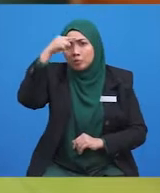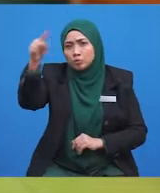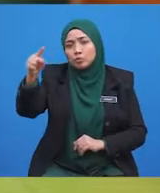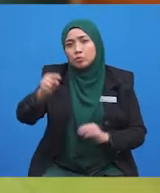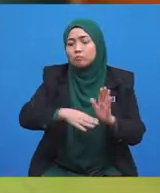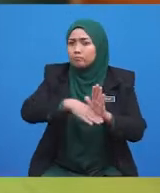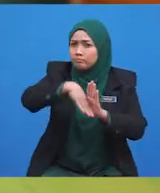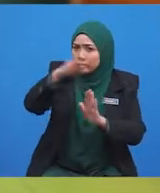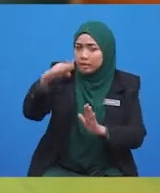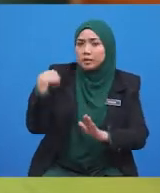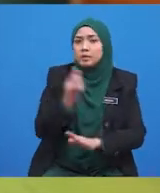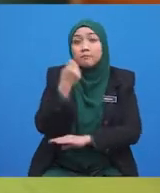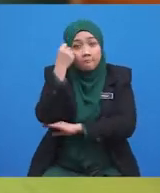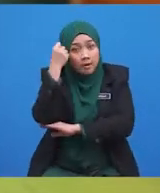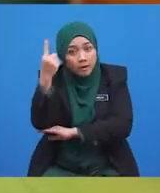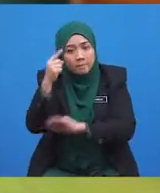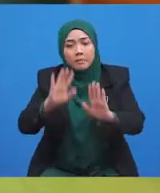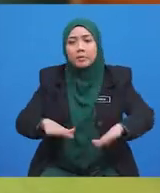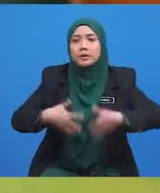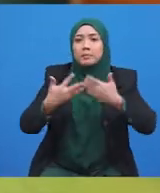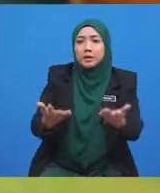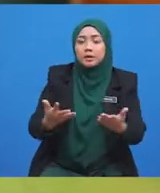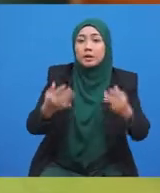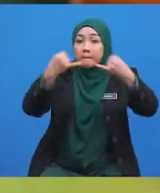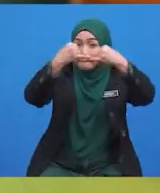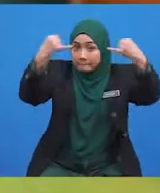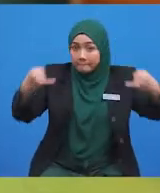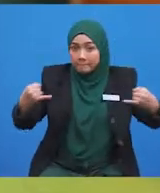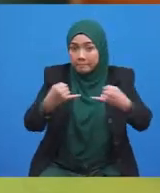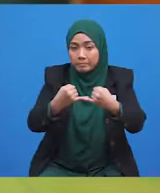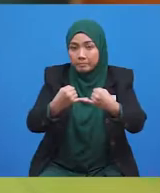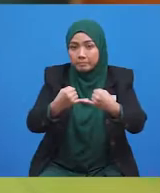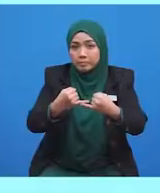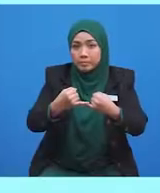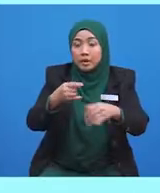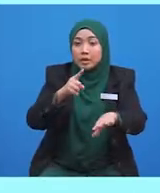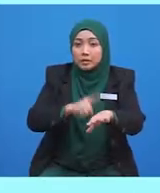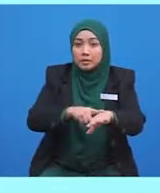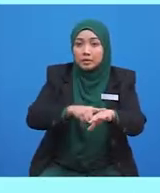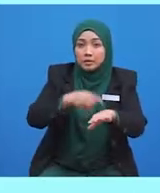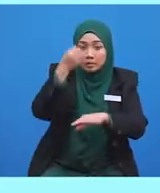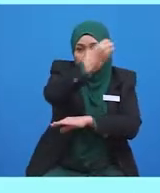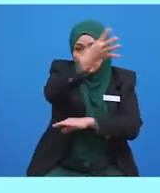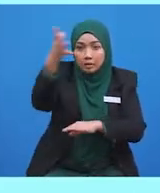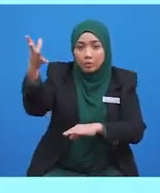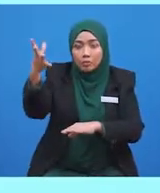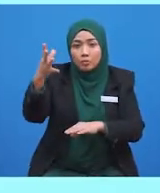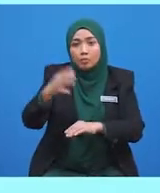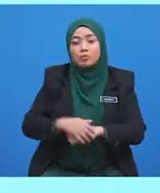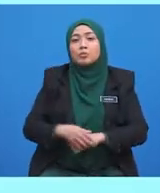untuk lebih memahami bagaimana piktograf diterjemahkan, jom cuba.